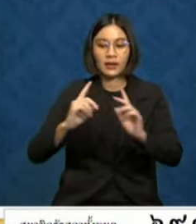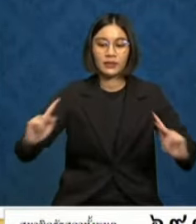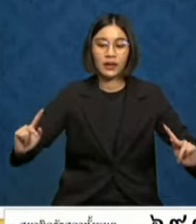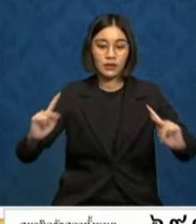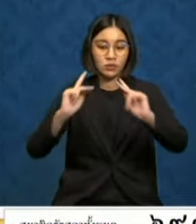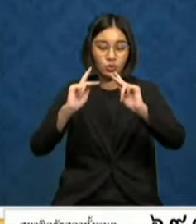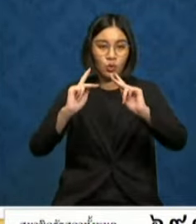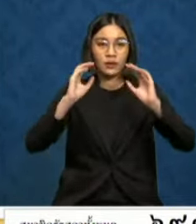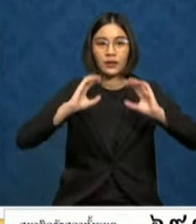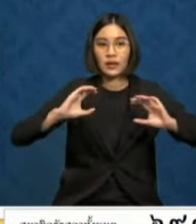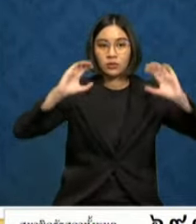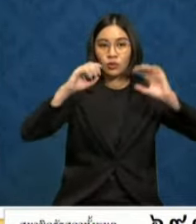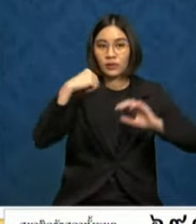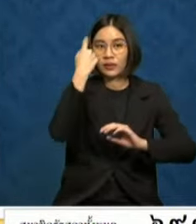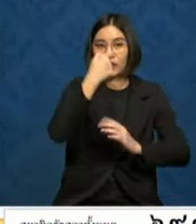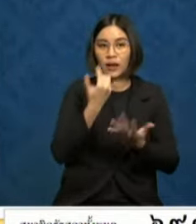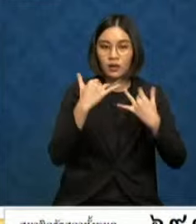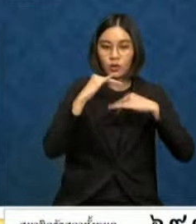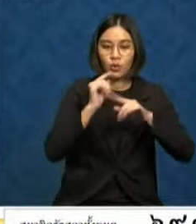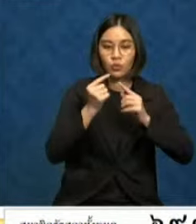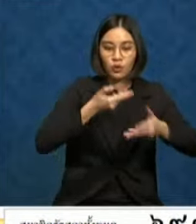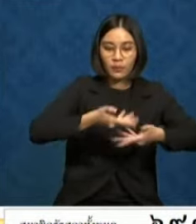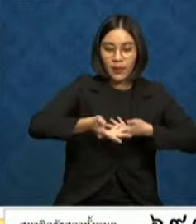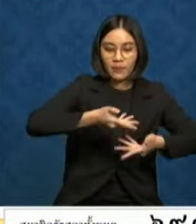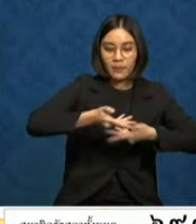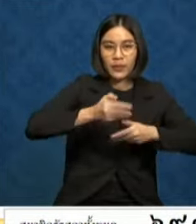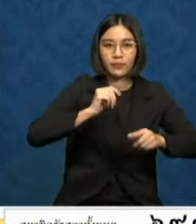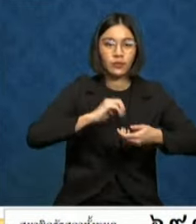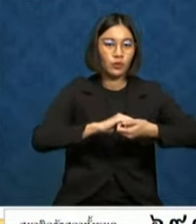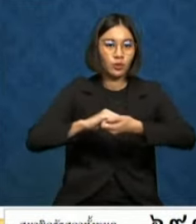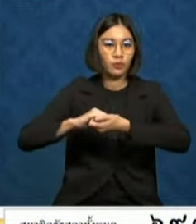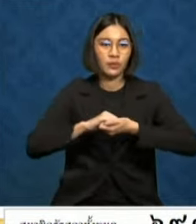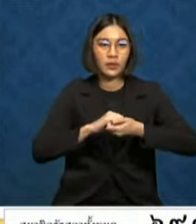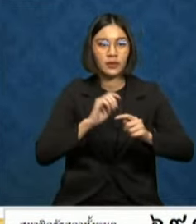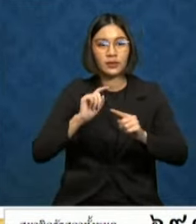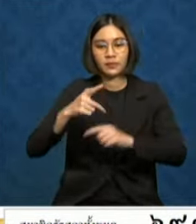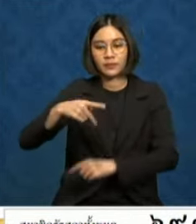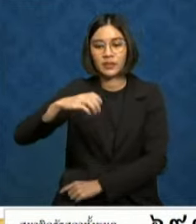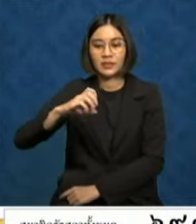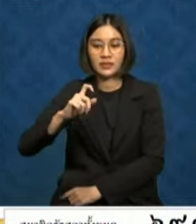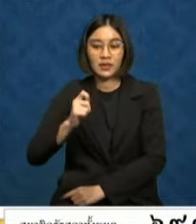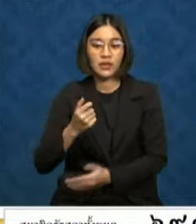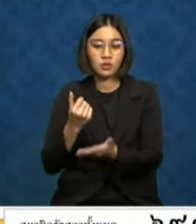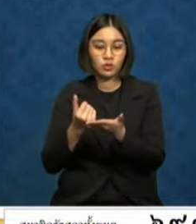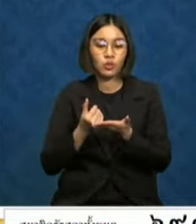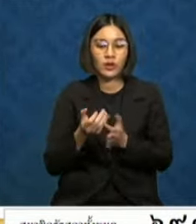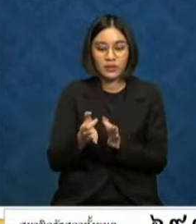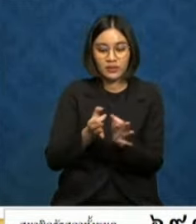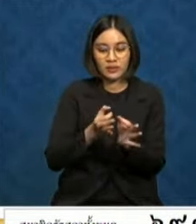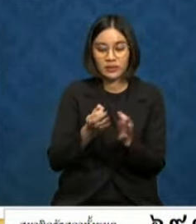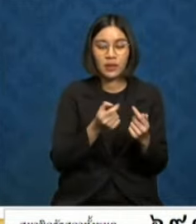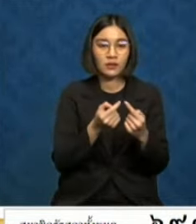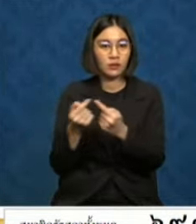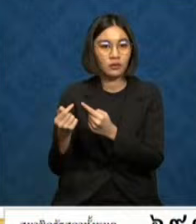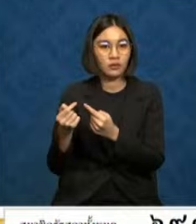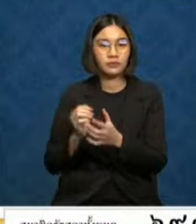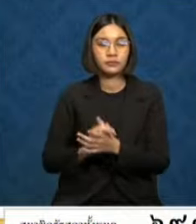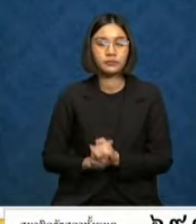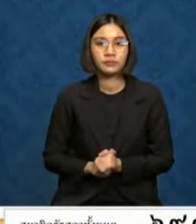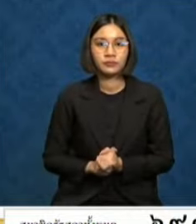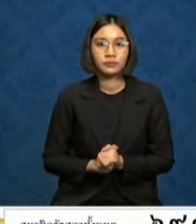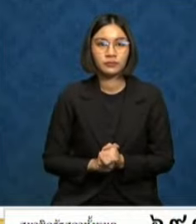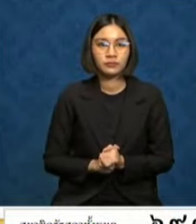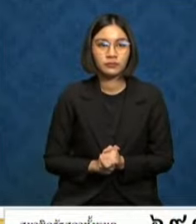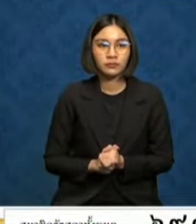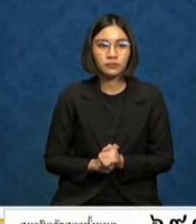ข้าราชการผู้ที่มีส่วนร่วมในการเจรจากรอบความร่วมมือ PCA เป็นผู้ชี้แจงในรายละเอียดต่อไปนะ